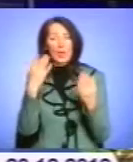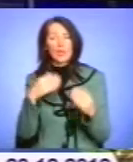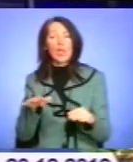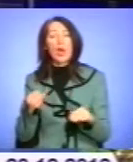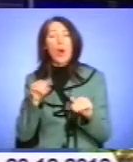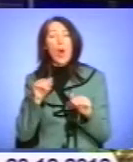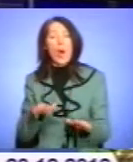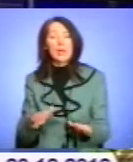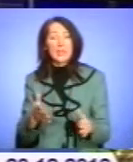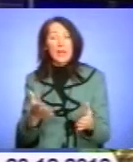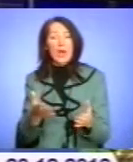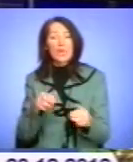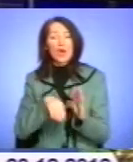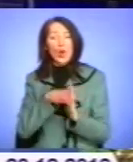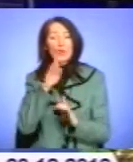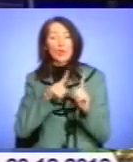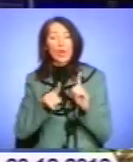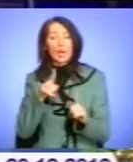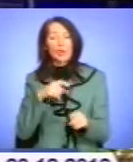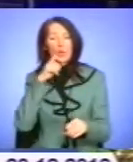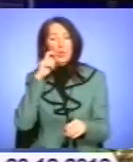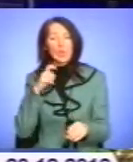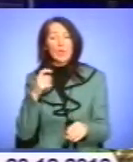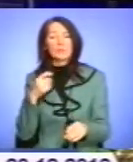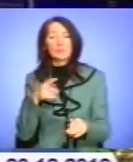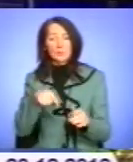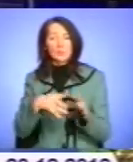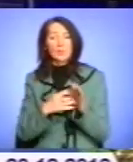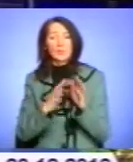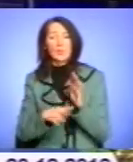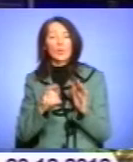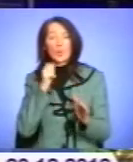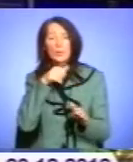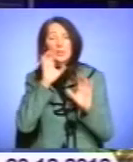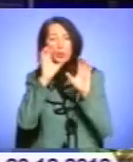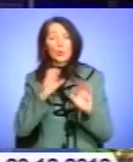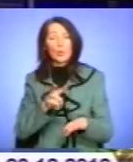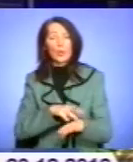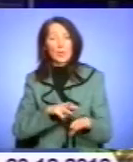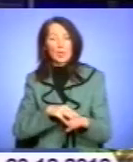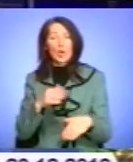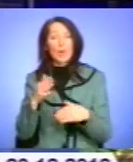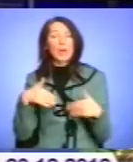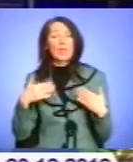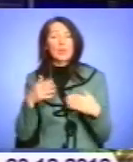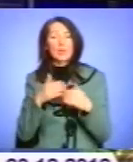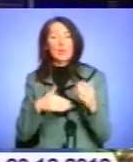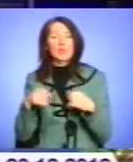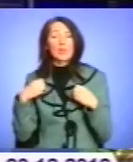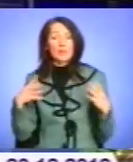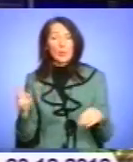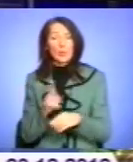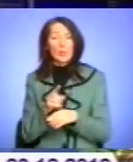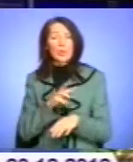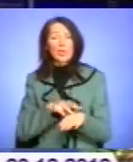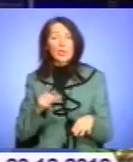Верховною Радою України в 1990 році закону про міліцію. Привітали із професійним святом тернопільських правоохоронців і